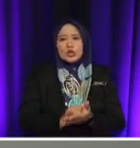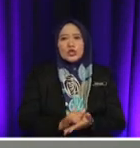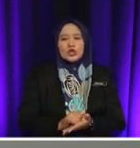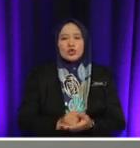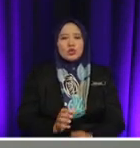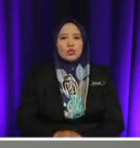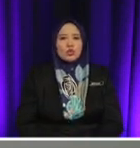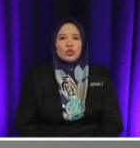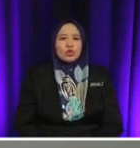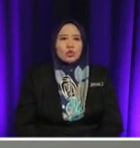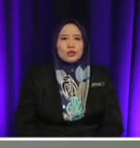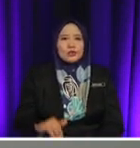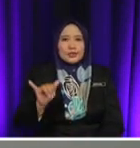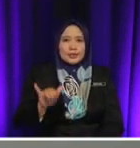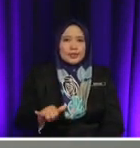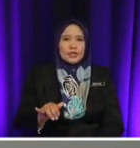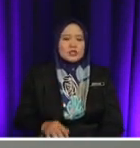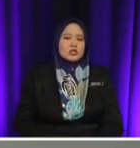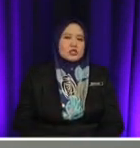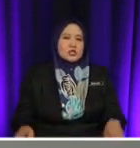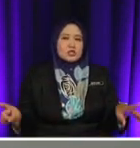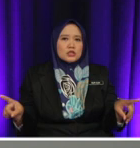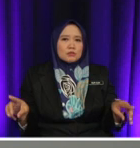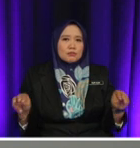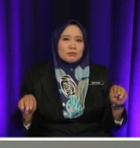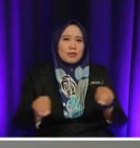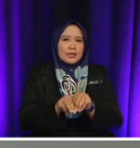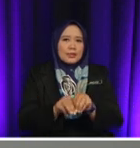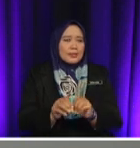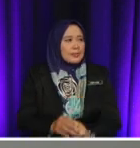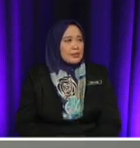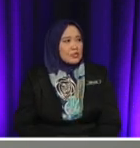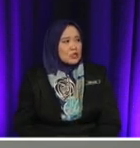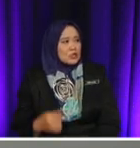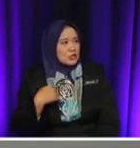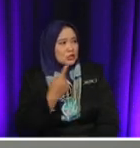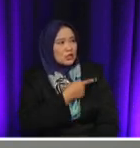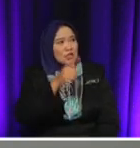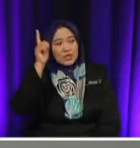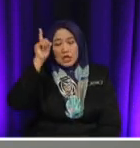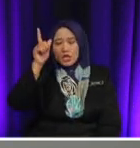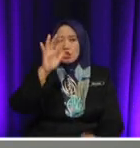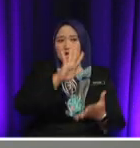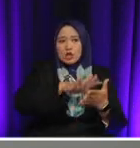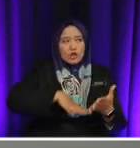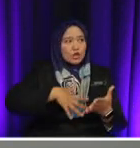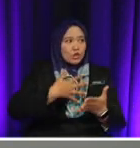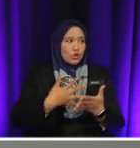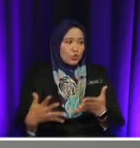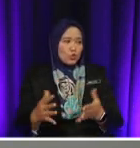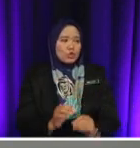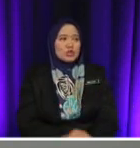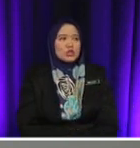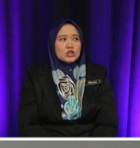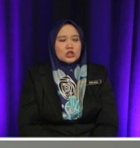keputusan eksperimen untuk mengkaji pengoksidaan hirisan buah apal dengan menggunakan larutan yang berbeza yang dicatat dalam jadual